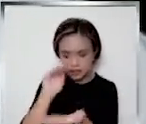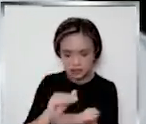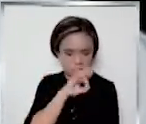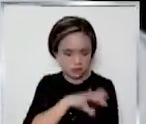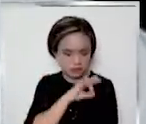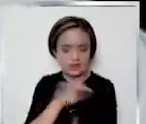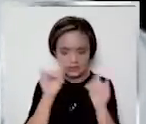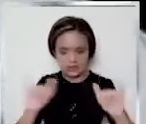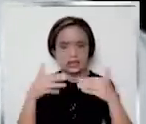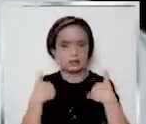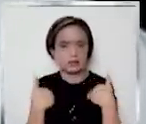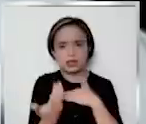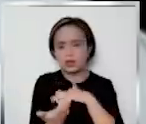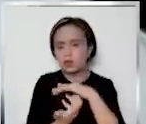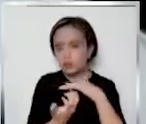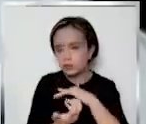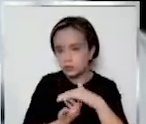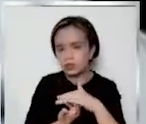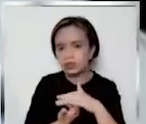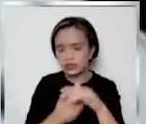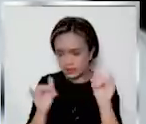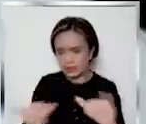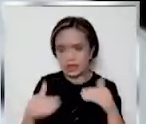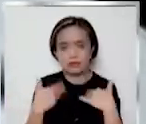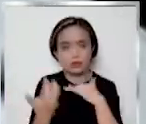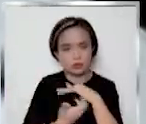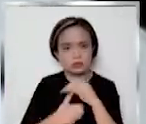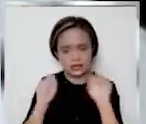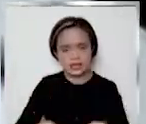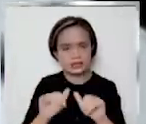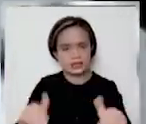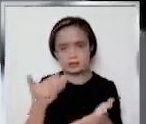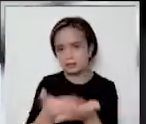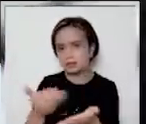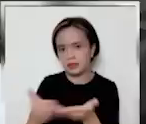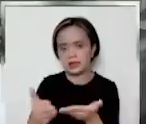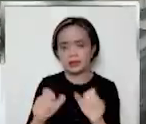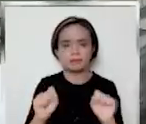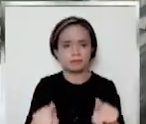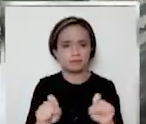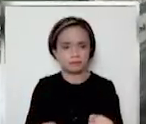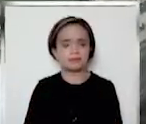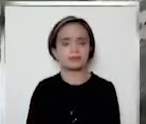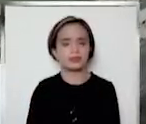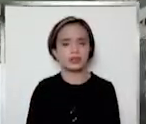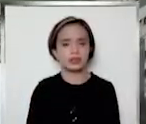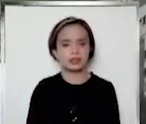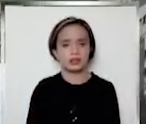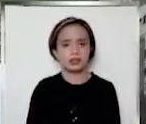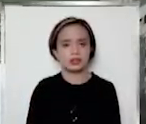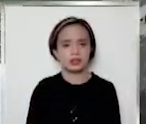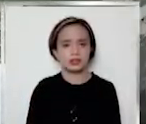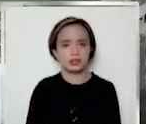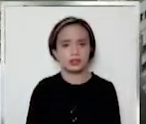na andyan pa rin yung customers nila, makakabili pa rin ng kanilang mga paninda. At kahit daw sa una tila may